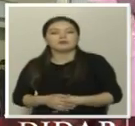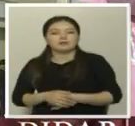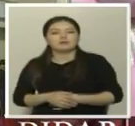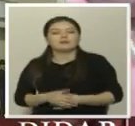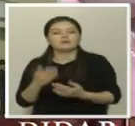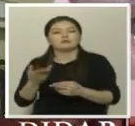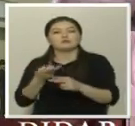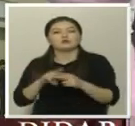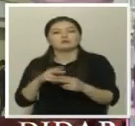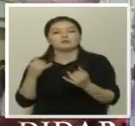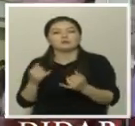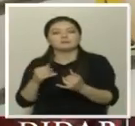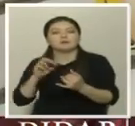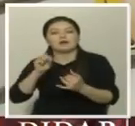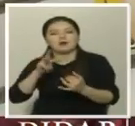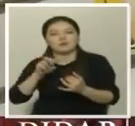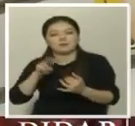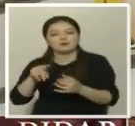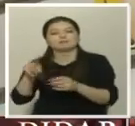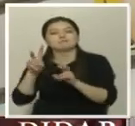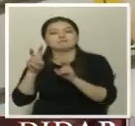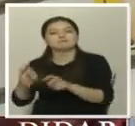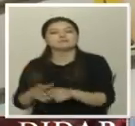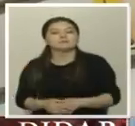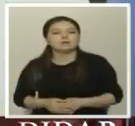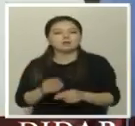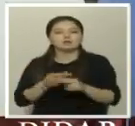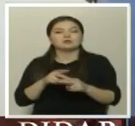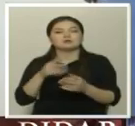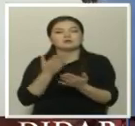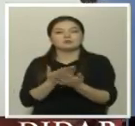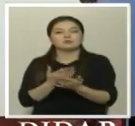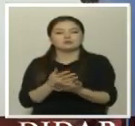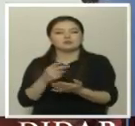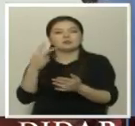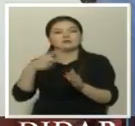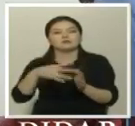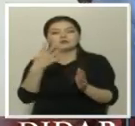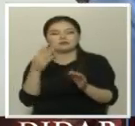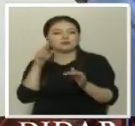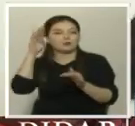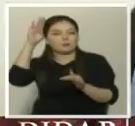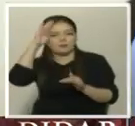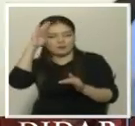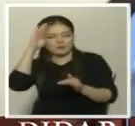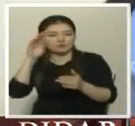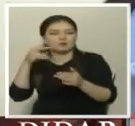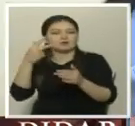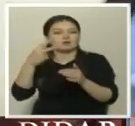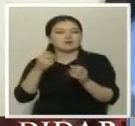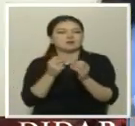праздничный для мангастарцев день 14 марта в областном перинатальном центре Мать и дитя родилось 24 мальчика и 13 девочек